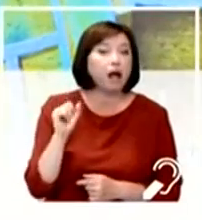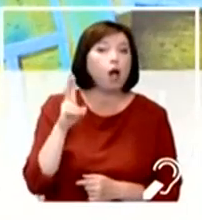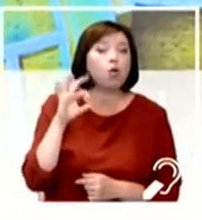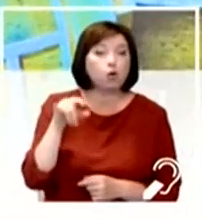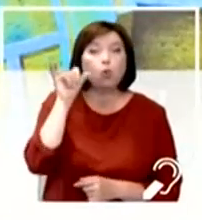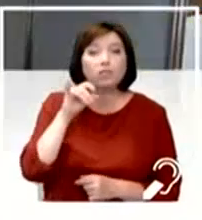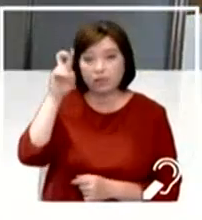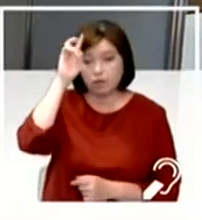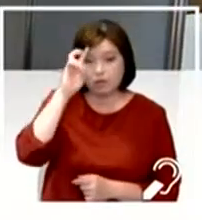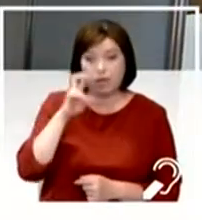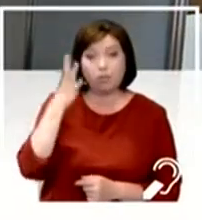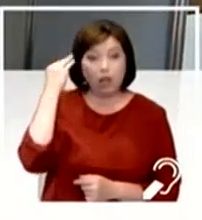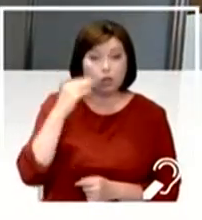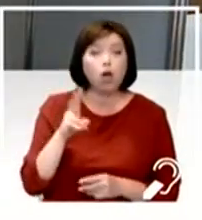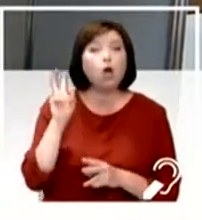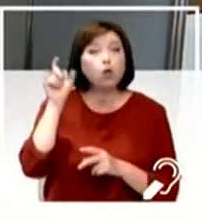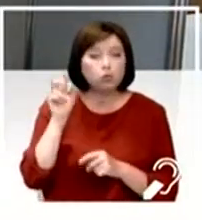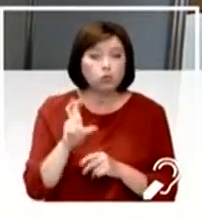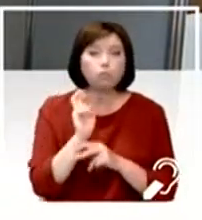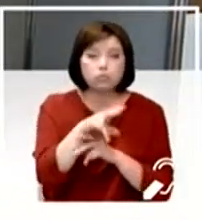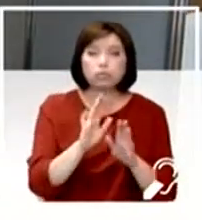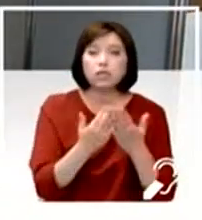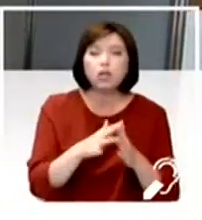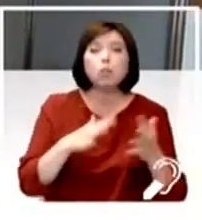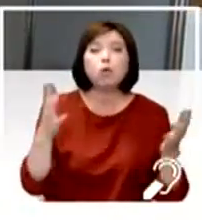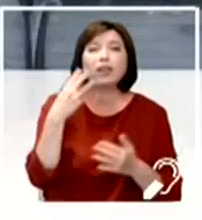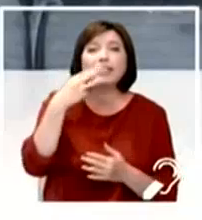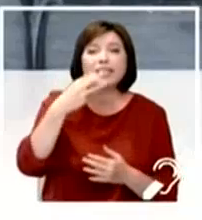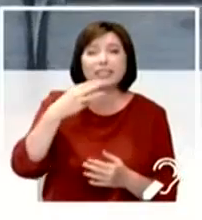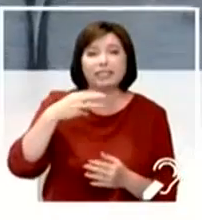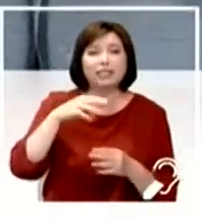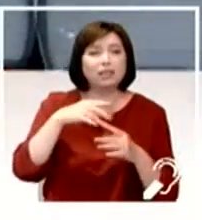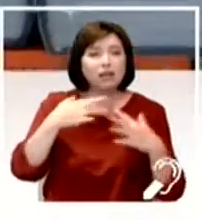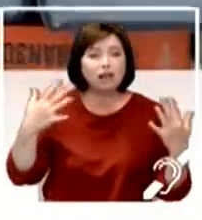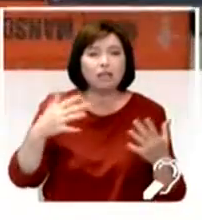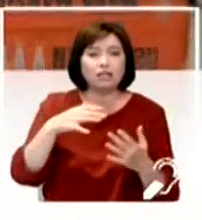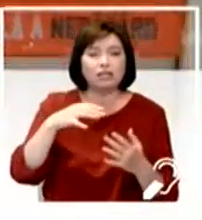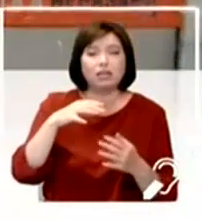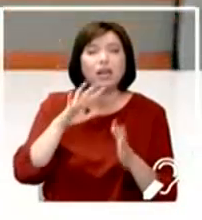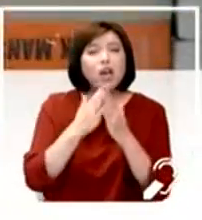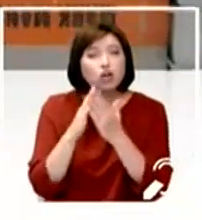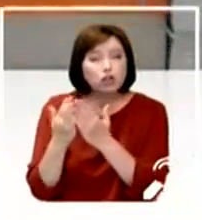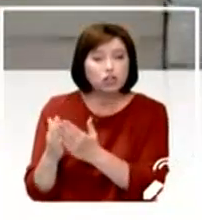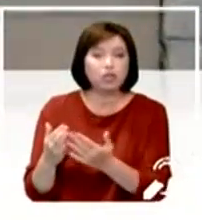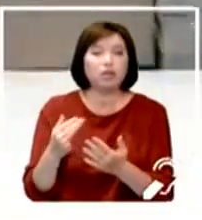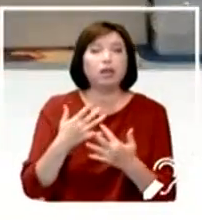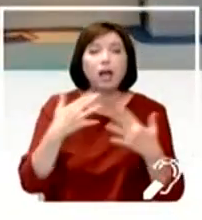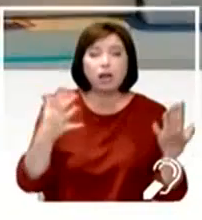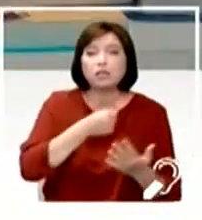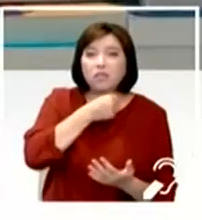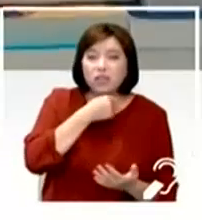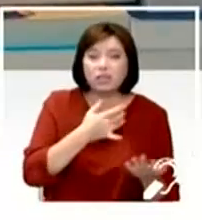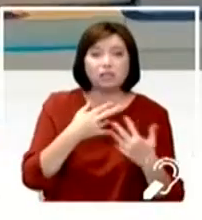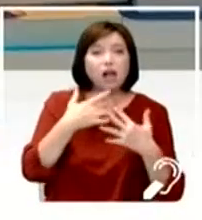Universitatea de Stat din Moldova. Vizitatorii vor putea găsi la Bookfest peste 30.000 de titluri de carte din toate domeniile și pentru toate